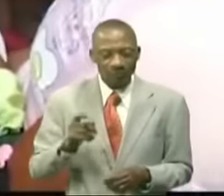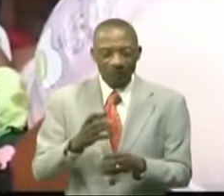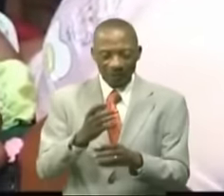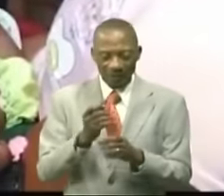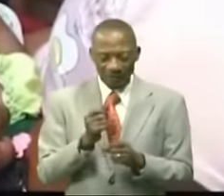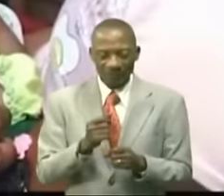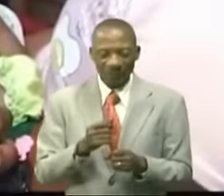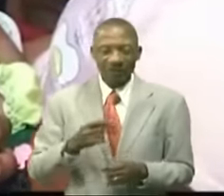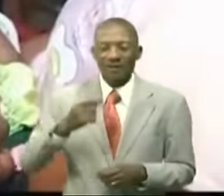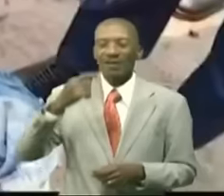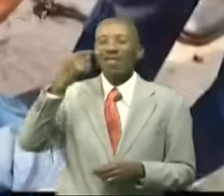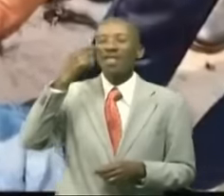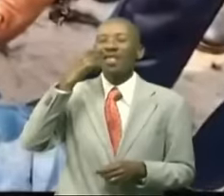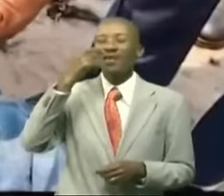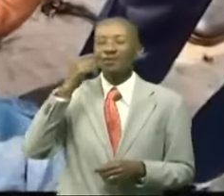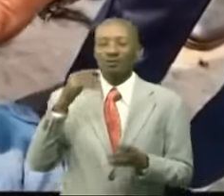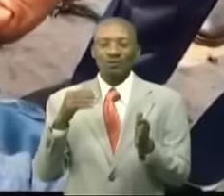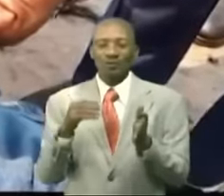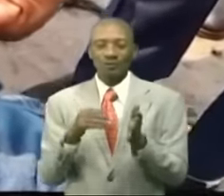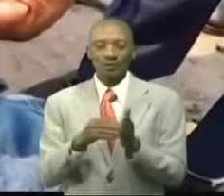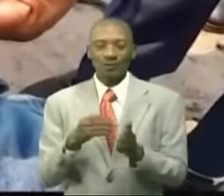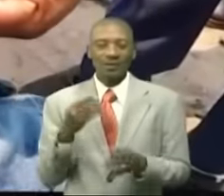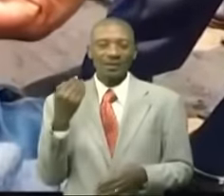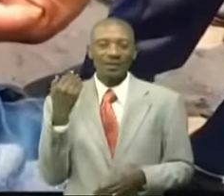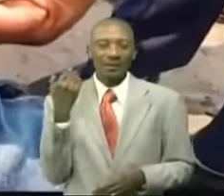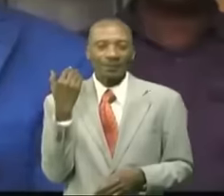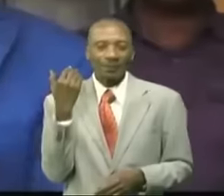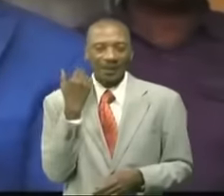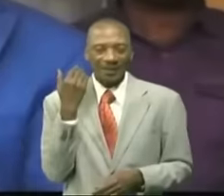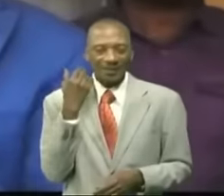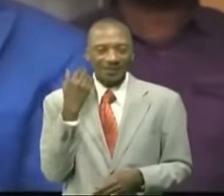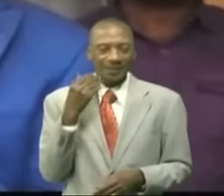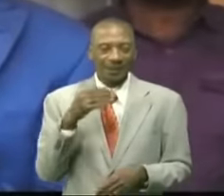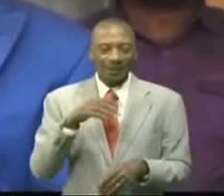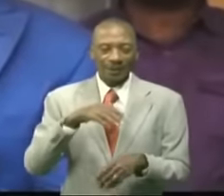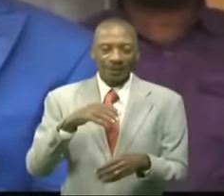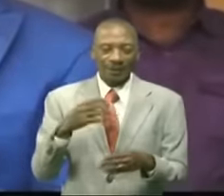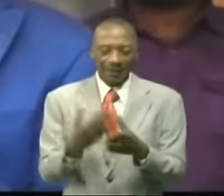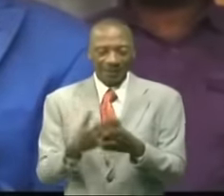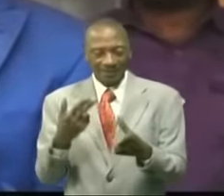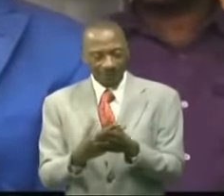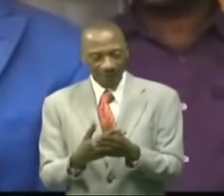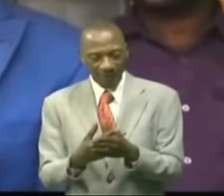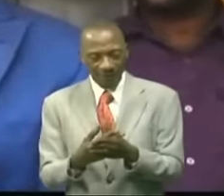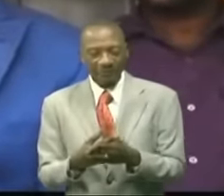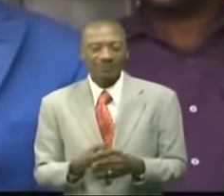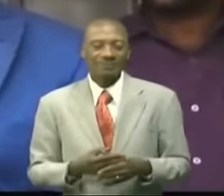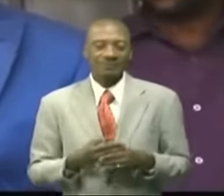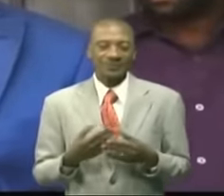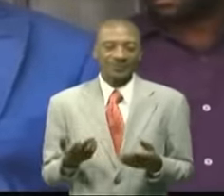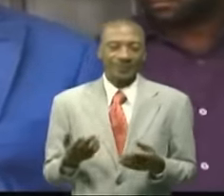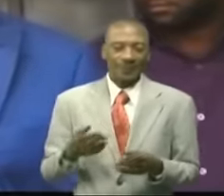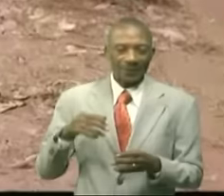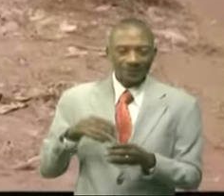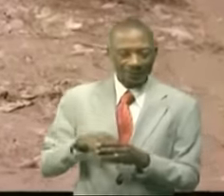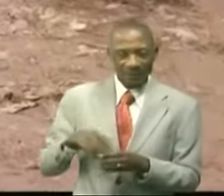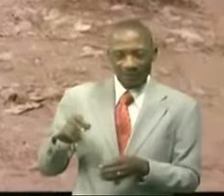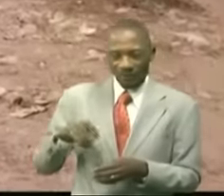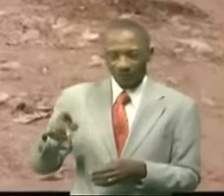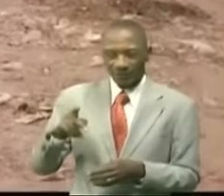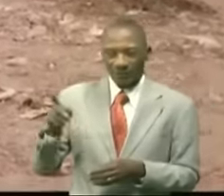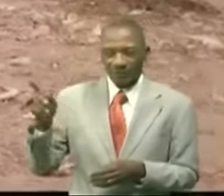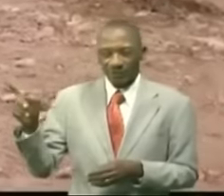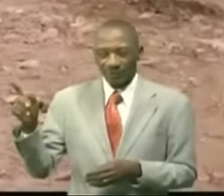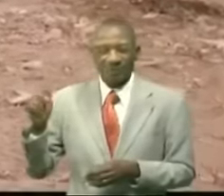phase 2024. Avant le lancement de la dite campagne qui a été faite par le gouverneur de province du Maïndombe Nkosso Kevanilebo, un